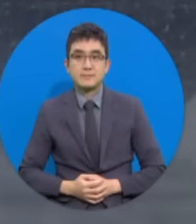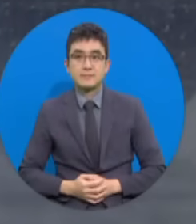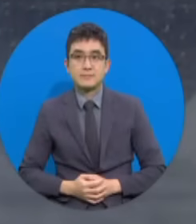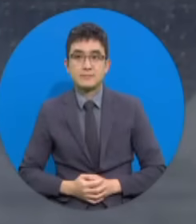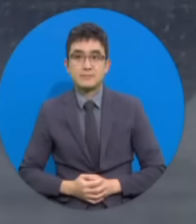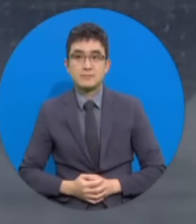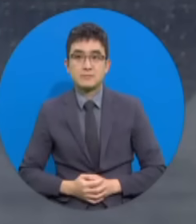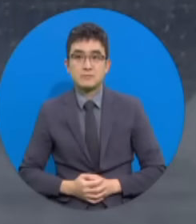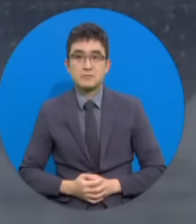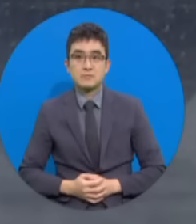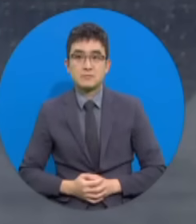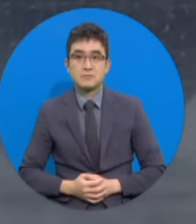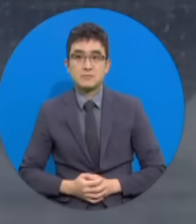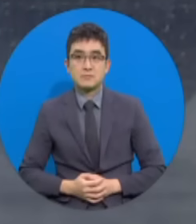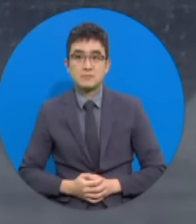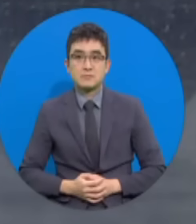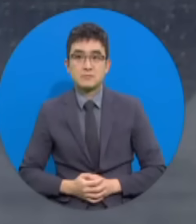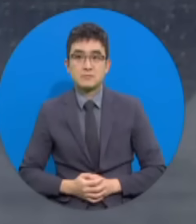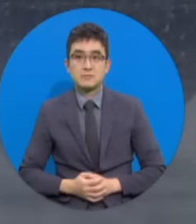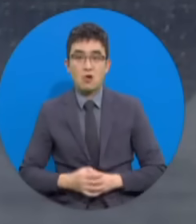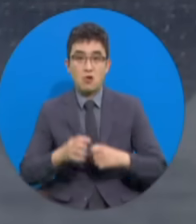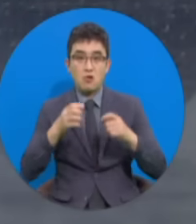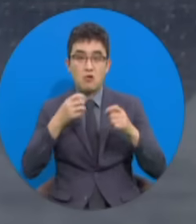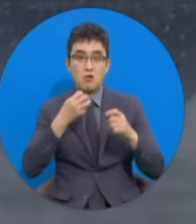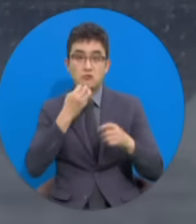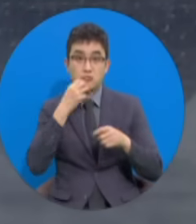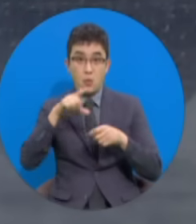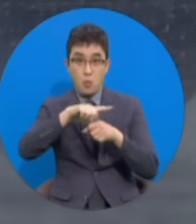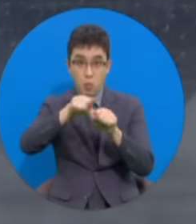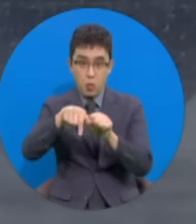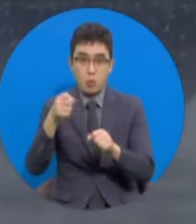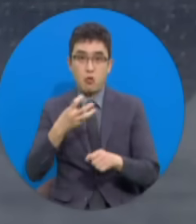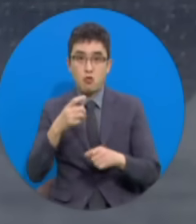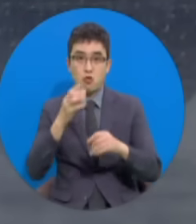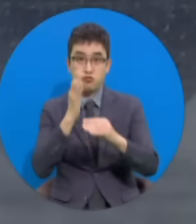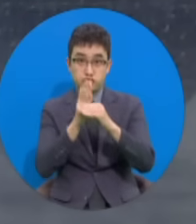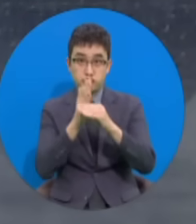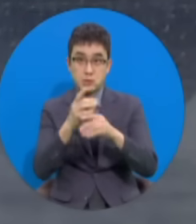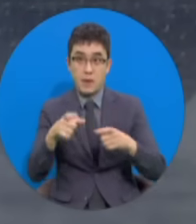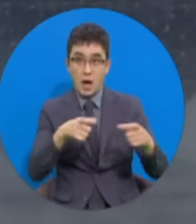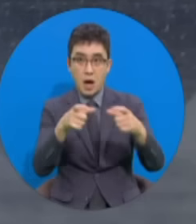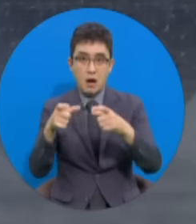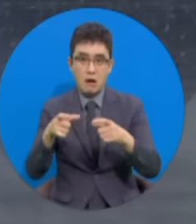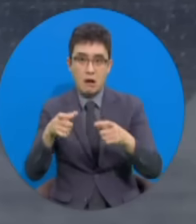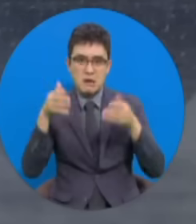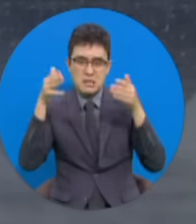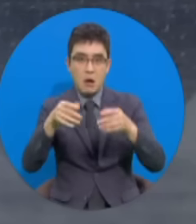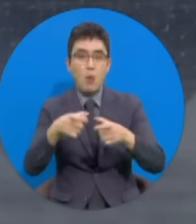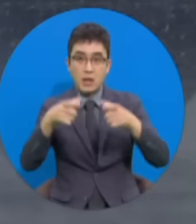수도권 등 중부지방 중심 호우특보가 확대됐고 위기 경보 4단계 관심주의 경계 심각